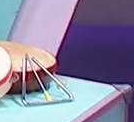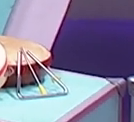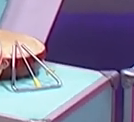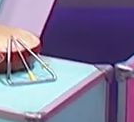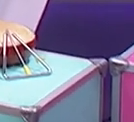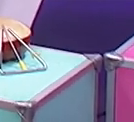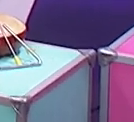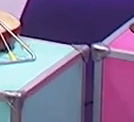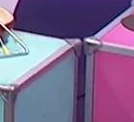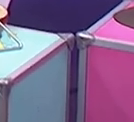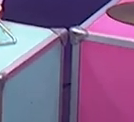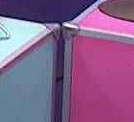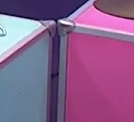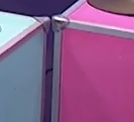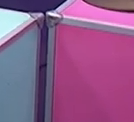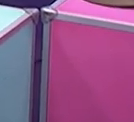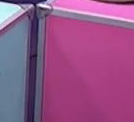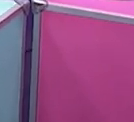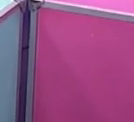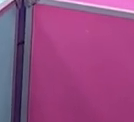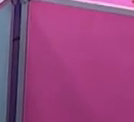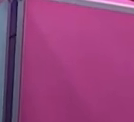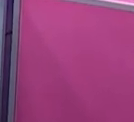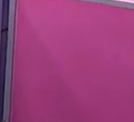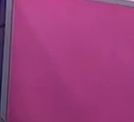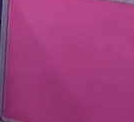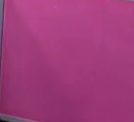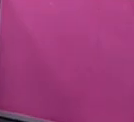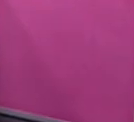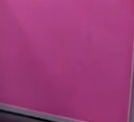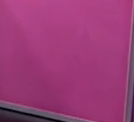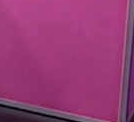sam ram sam sam guli guli guli guli guli